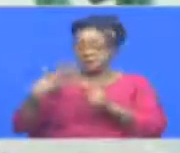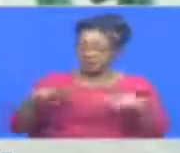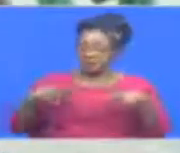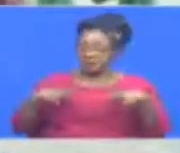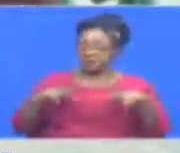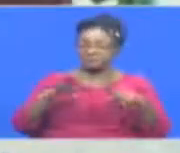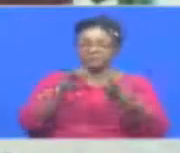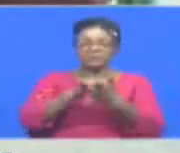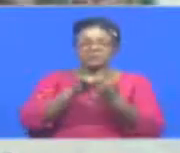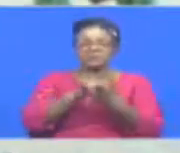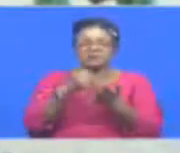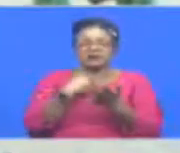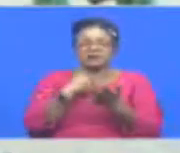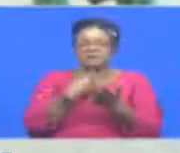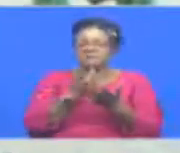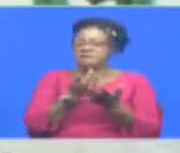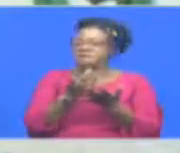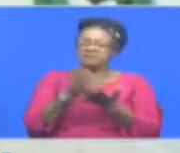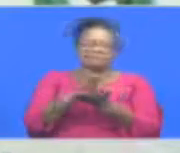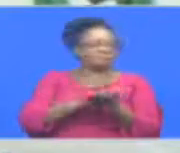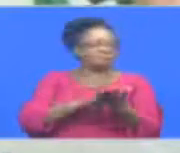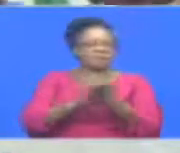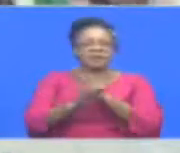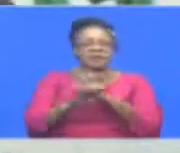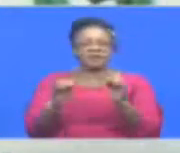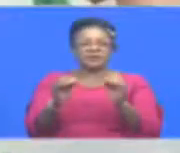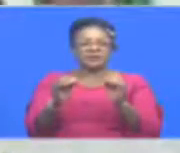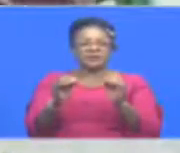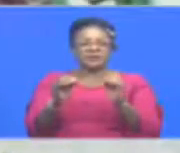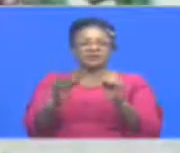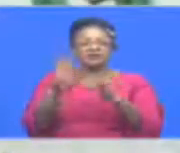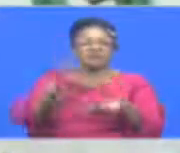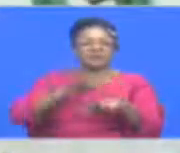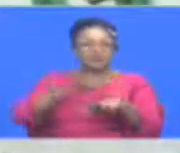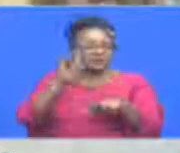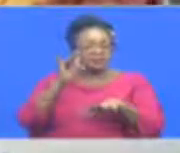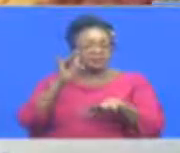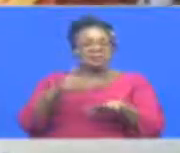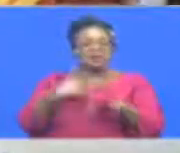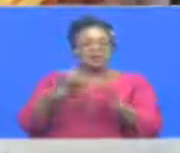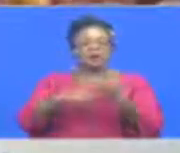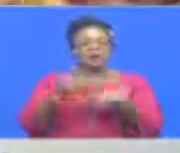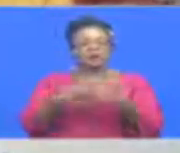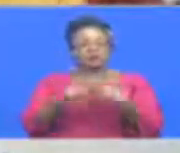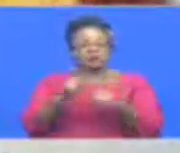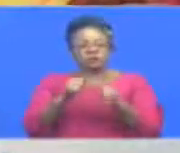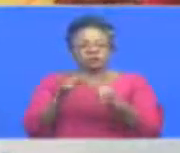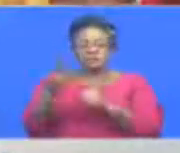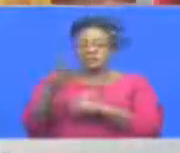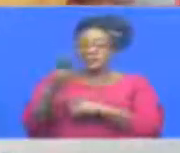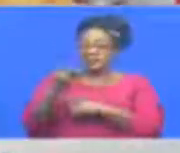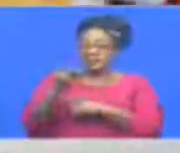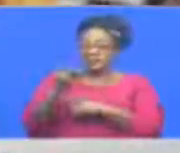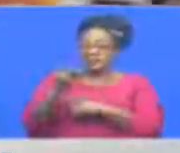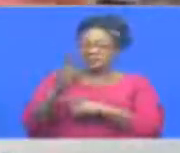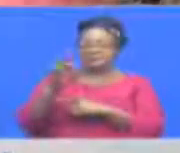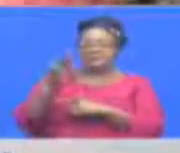that have no basis to be affected by our actions. Kennedy Mureithi, NTV.